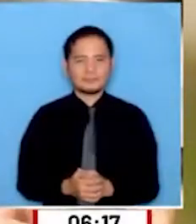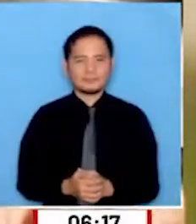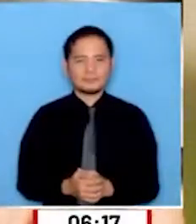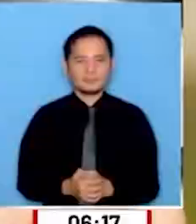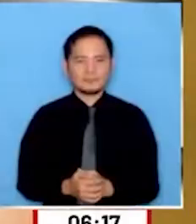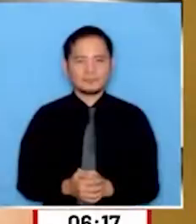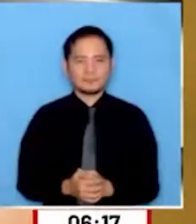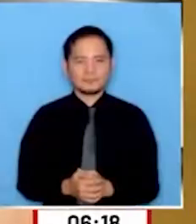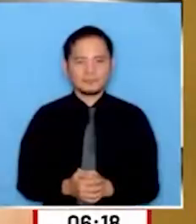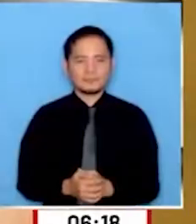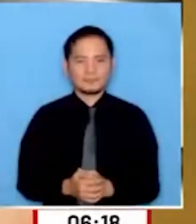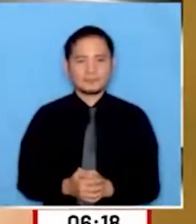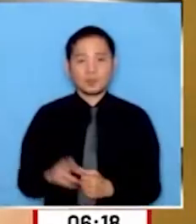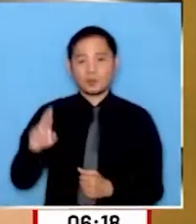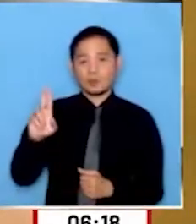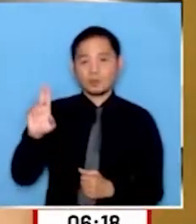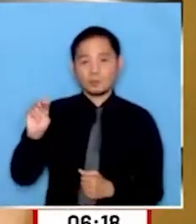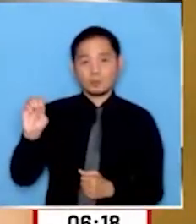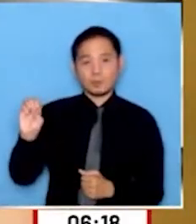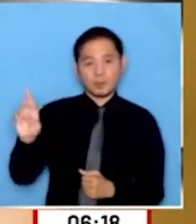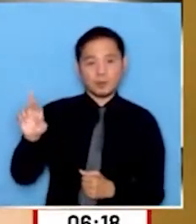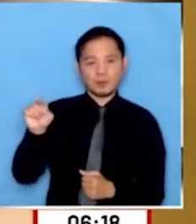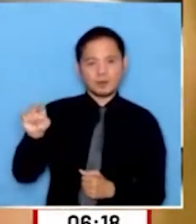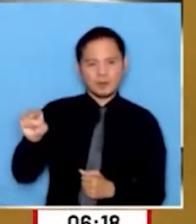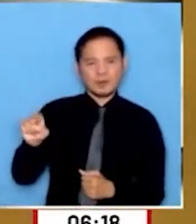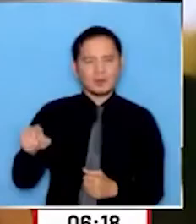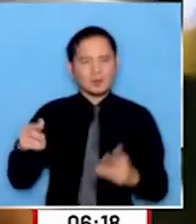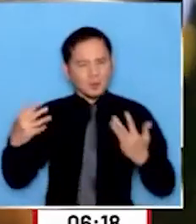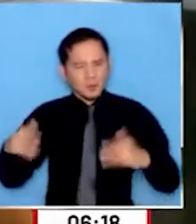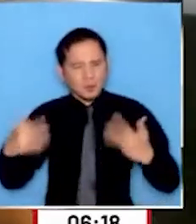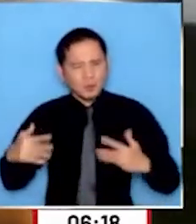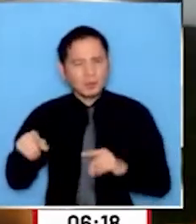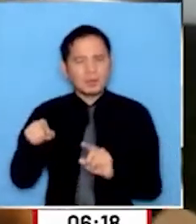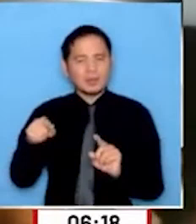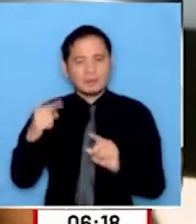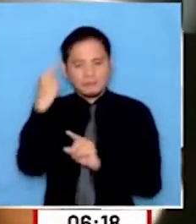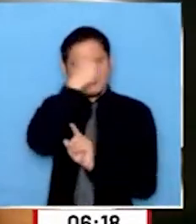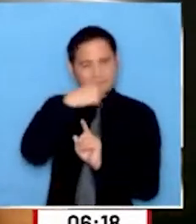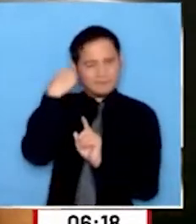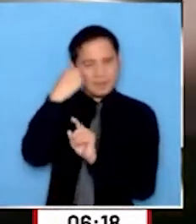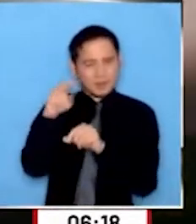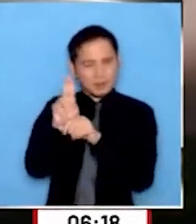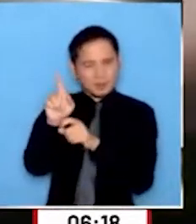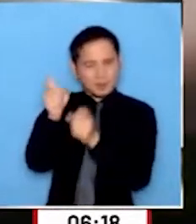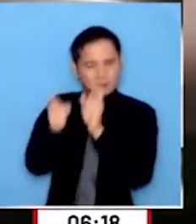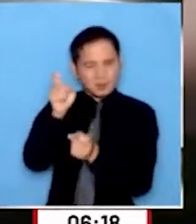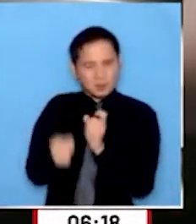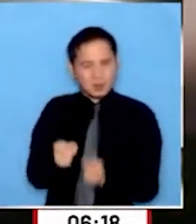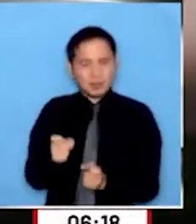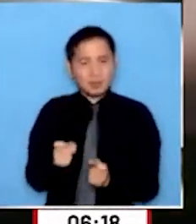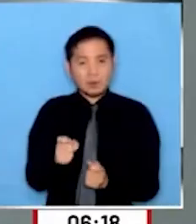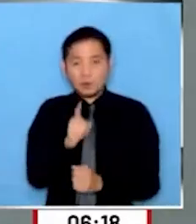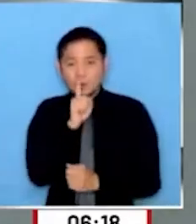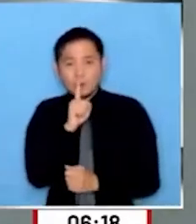Nakikitrend man si Rumor, pero nililimitahan daw niya ang paggamit ng AI sa mukha ng tao. Posible daw na magamit sa deepfakes o manipulated videos